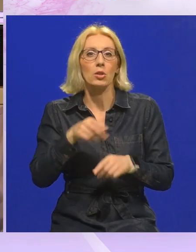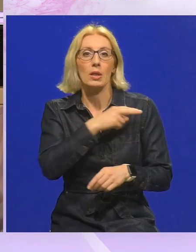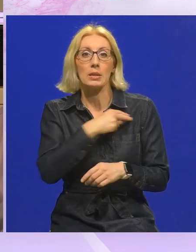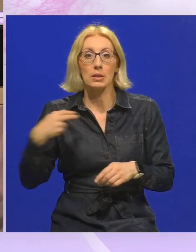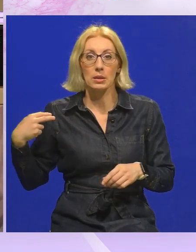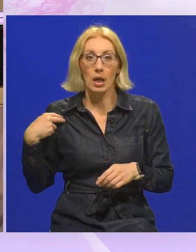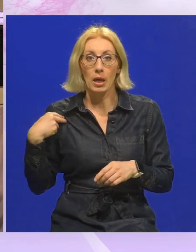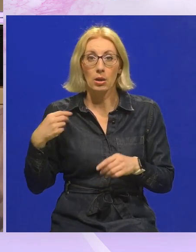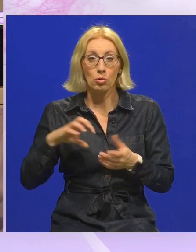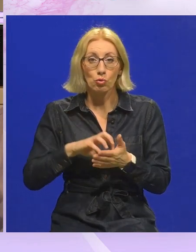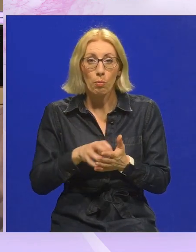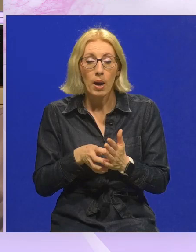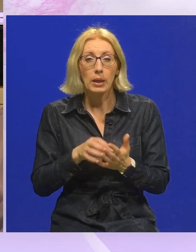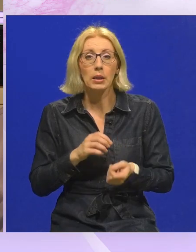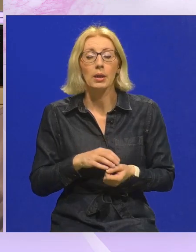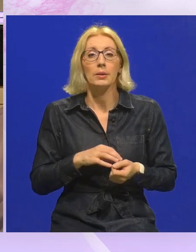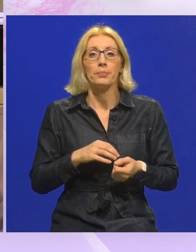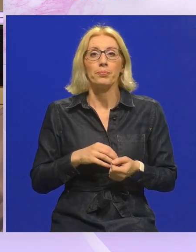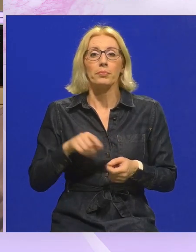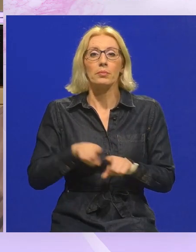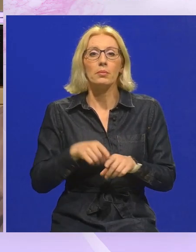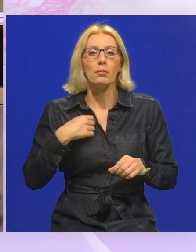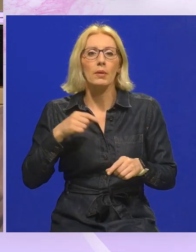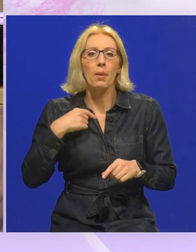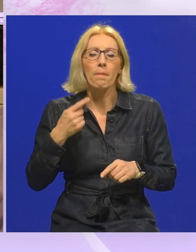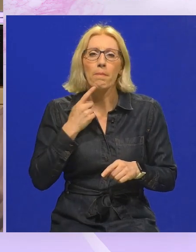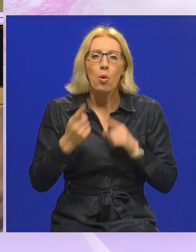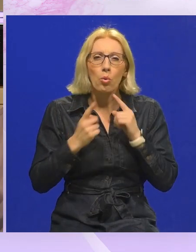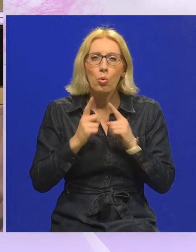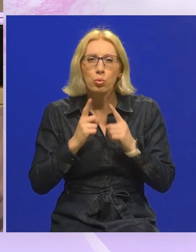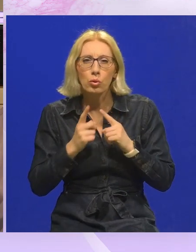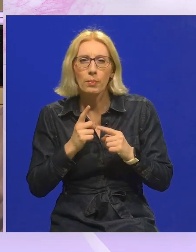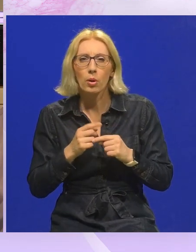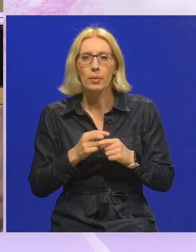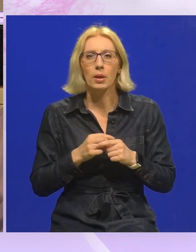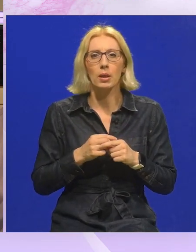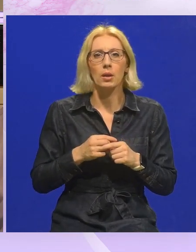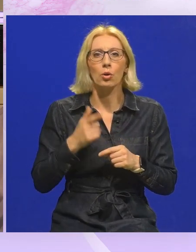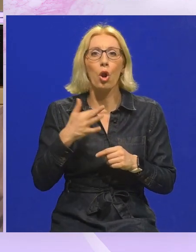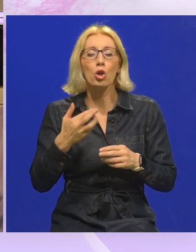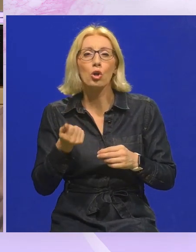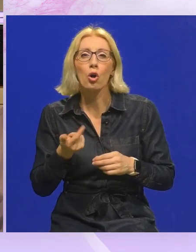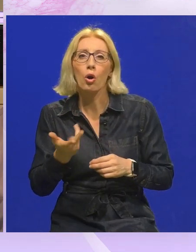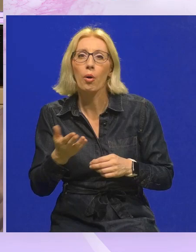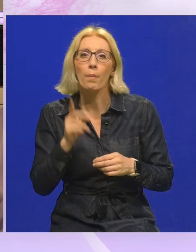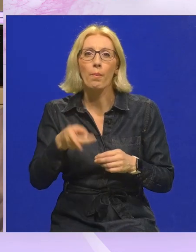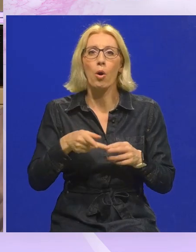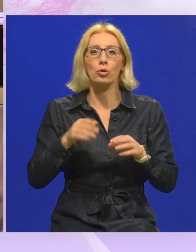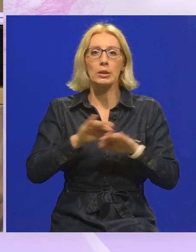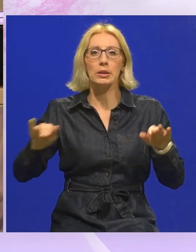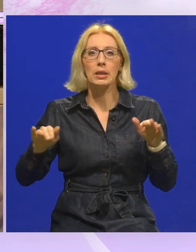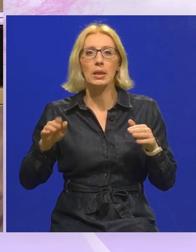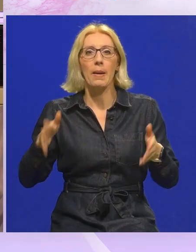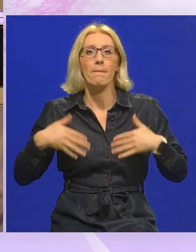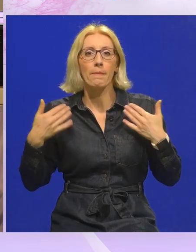Zagrebačke županije, kojim smo u stvari pokušali utvrdili smo koliko u stvari uopće djeca i